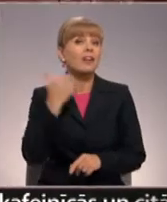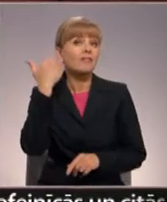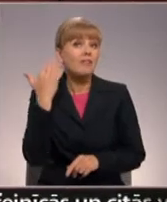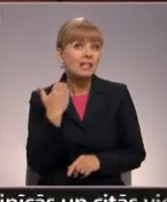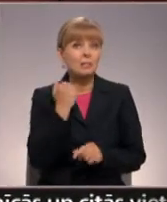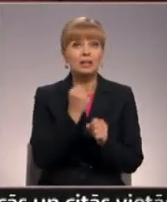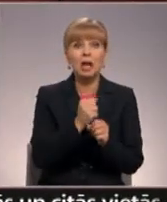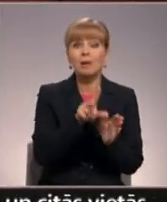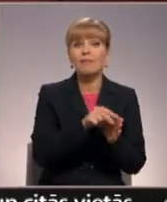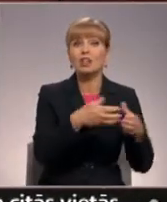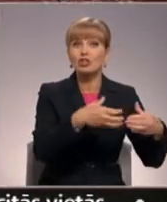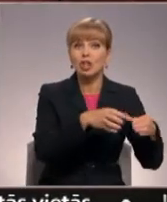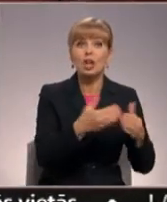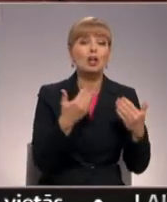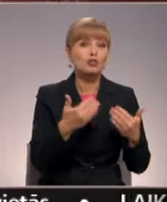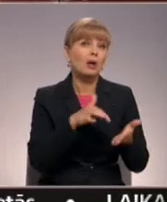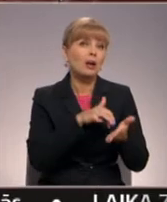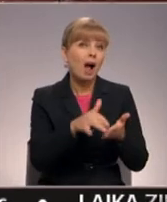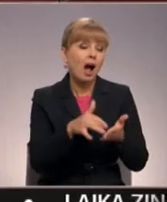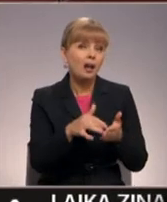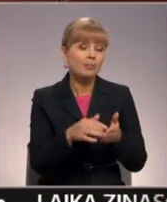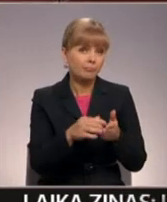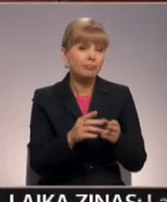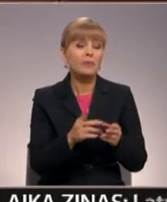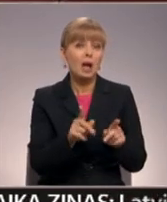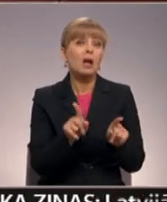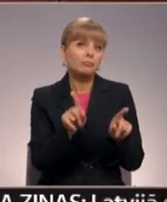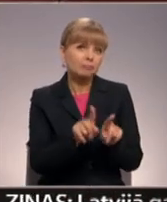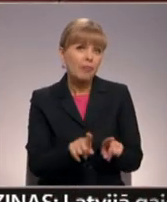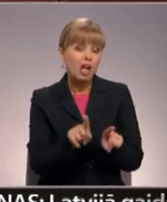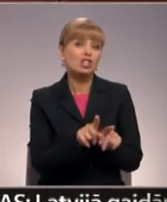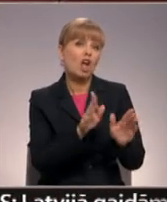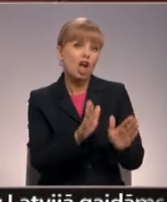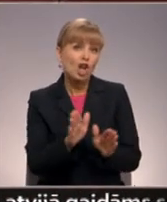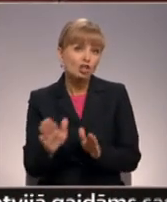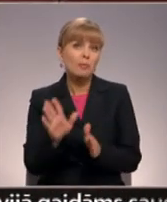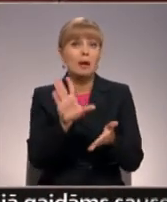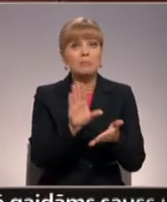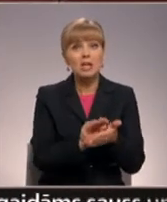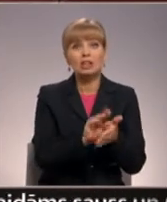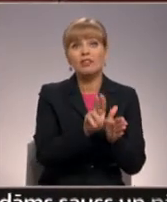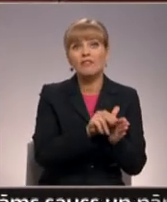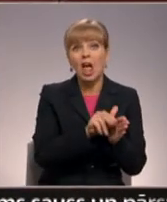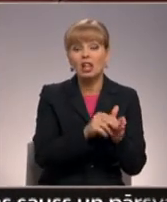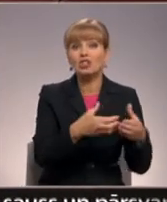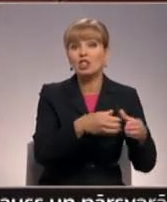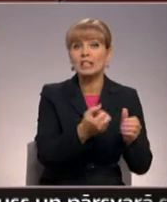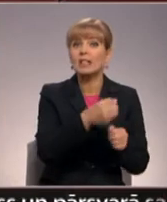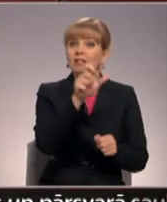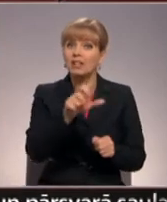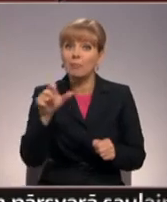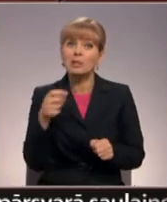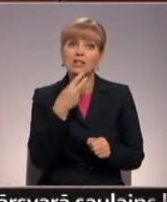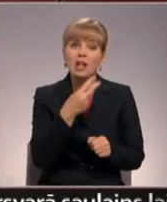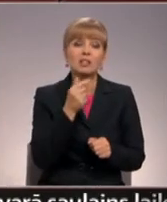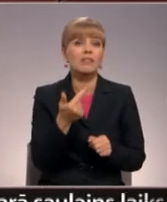Ventspilī darbs vēlēšana iecirkņos šodien ritēja ierastajā režīmā. Pieredzējušākie vēlēšana iecirkņa darbinieki stāsta, ka vēl klusāk un ar mazāk